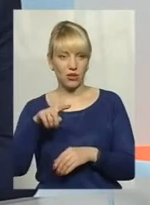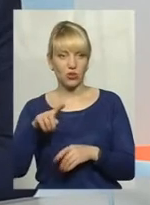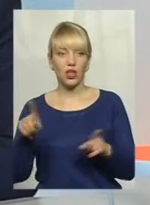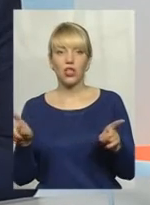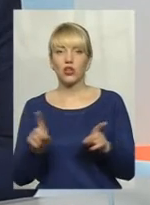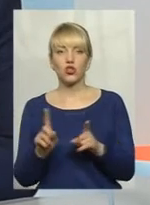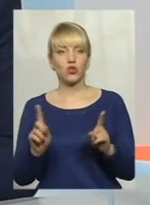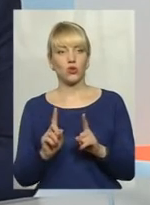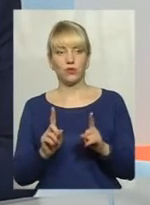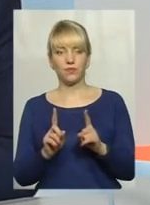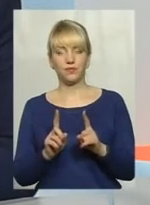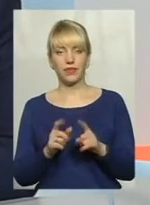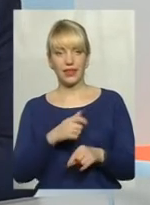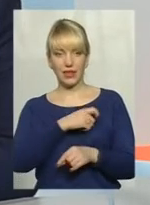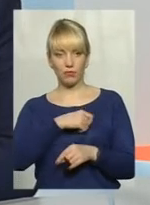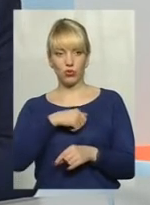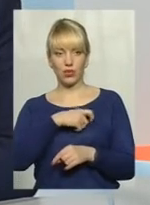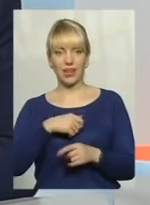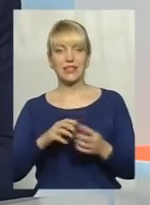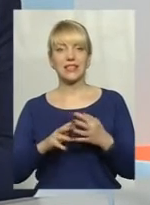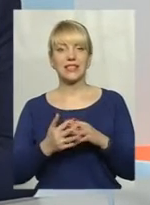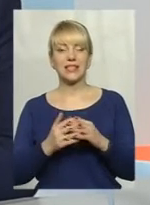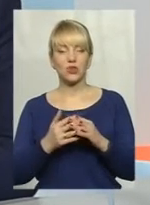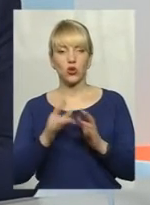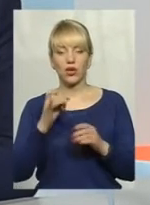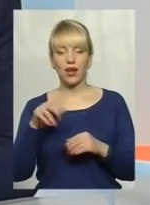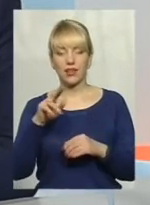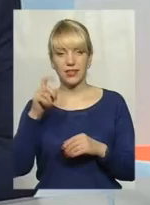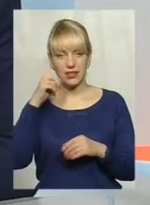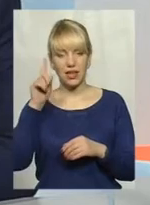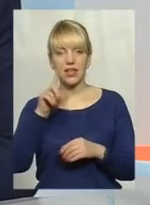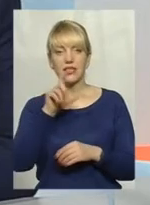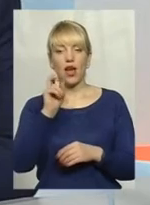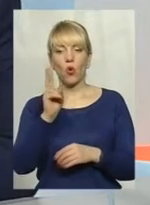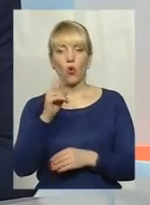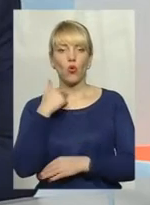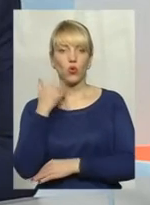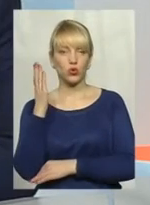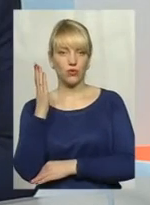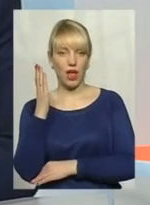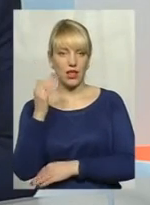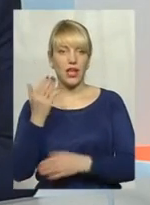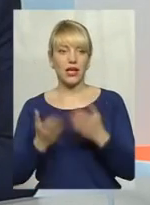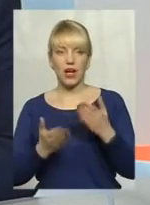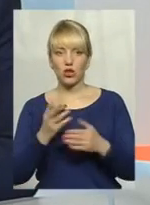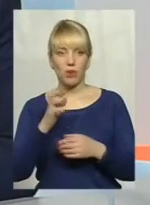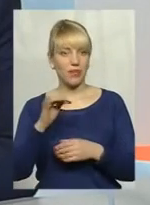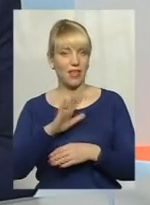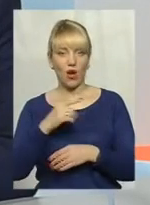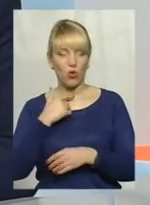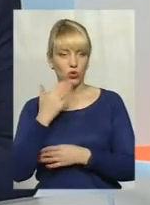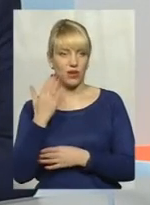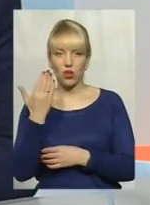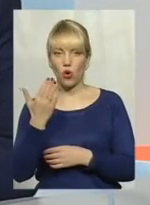що депутати сільської ради, вони знали, за кого вони голосували. І якщо б він і не голосував, його голос